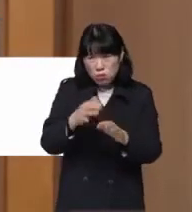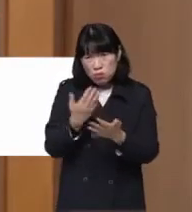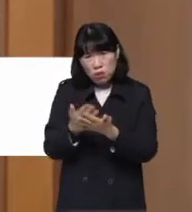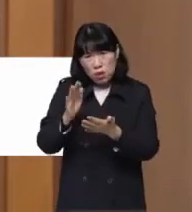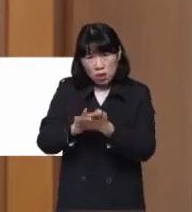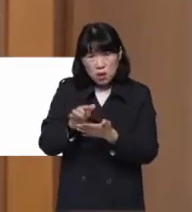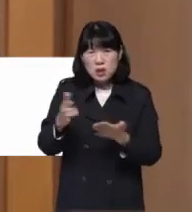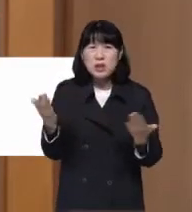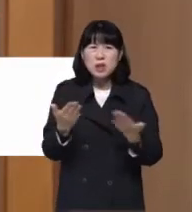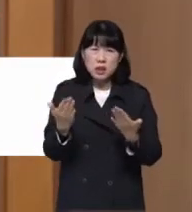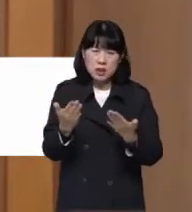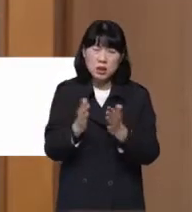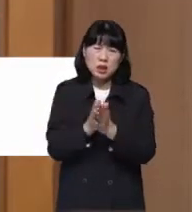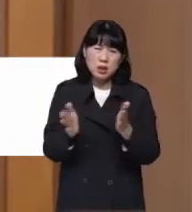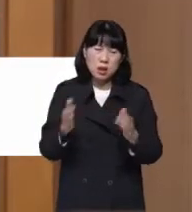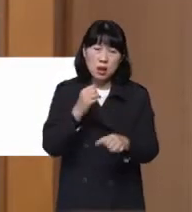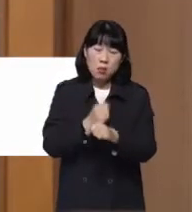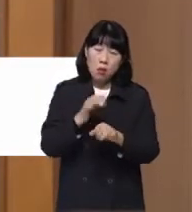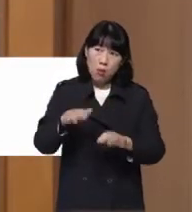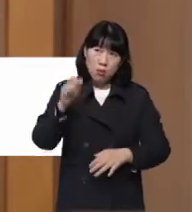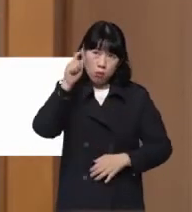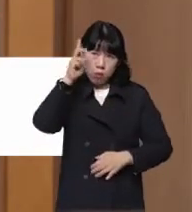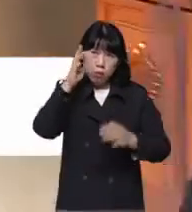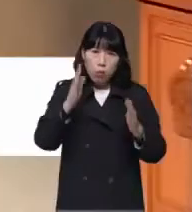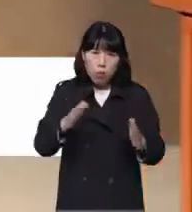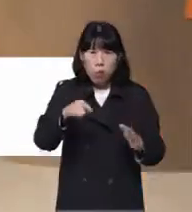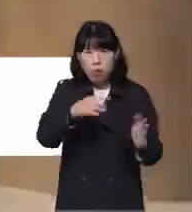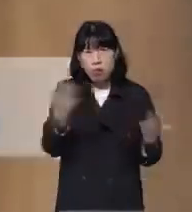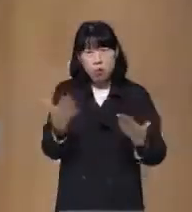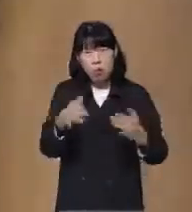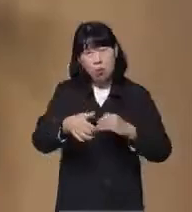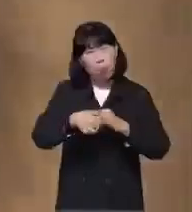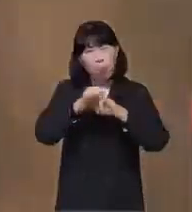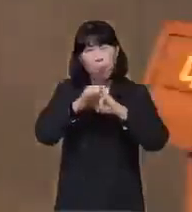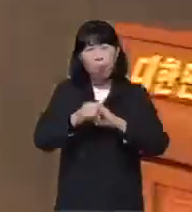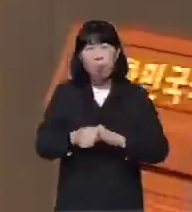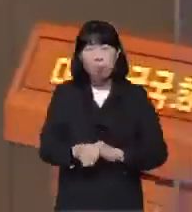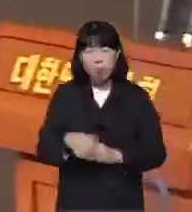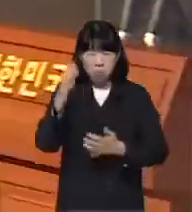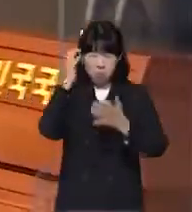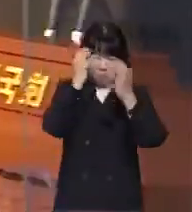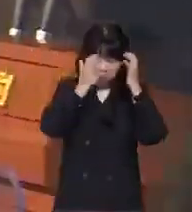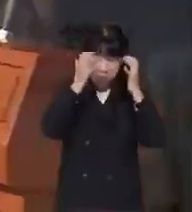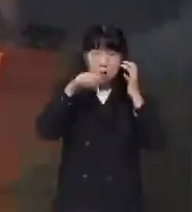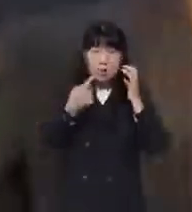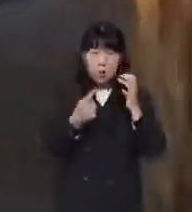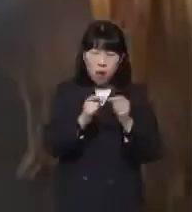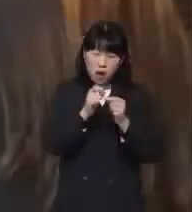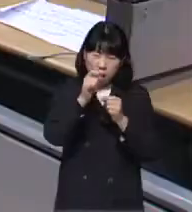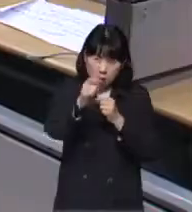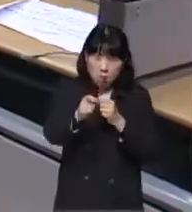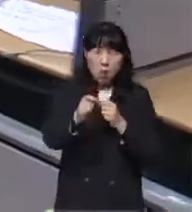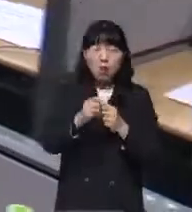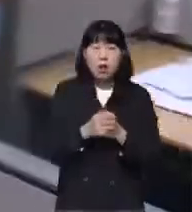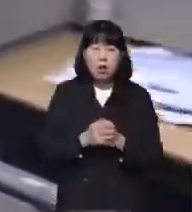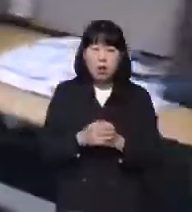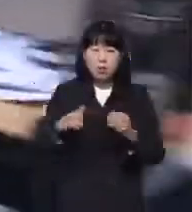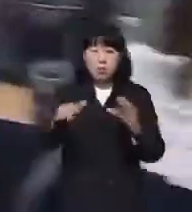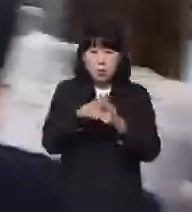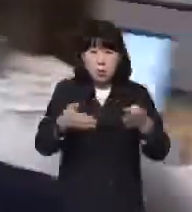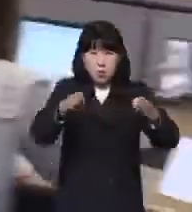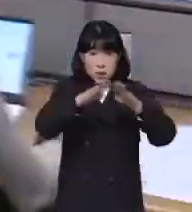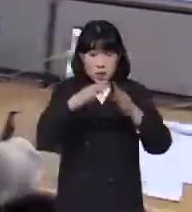일부터 시작해야 되기 때문에 전공한 완전 마비 줘 폴라니 1 더라도 장기적으로 문화전당 의 안정적인